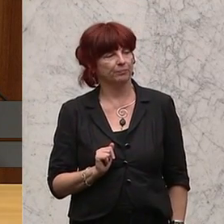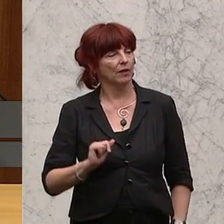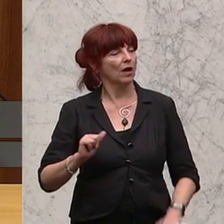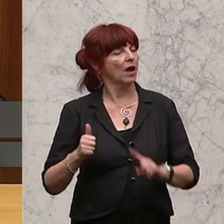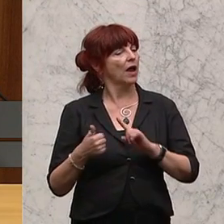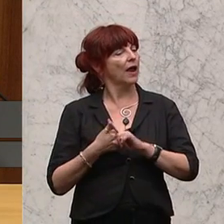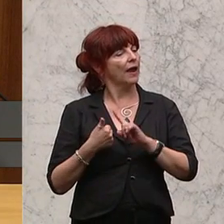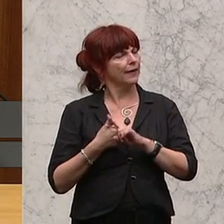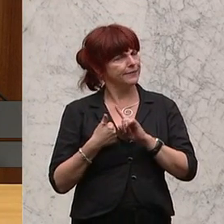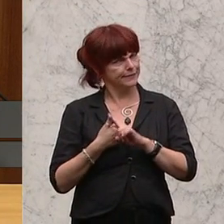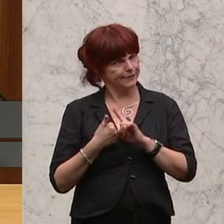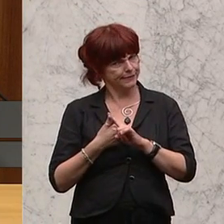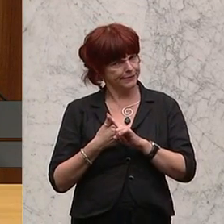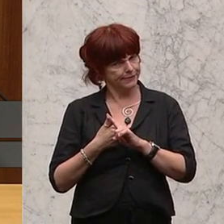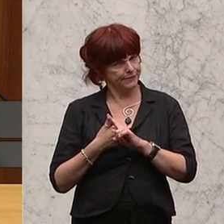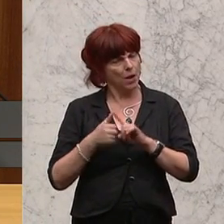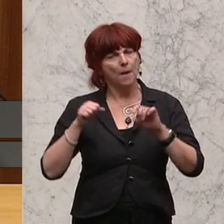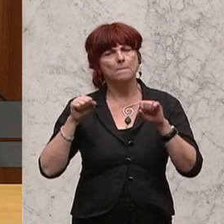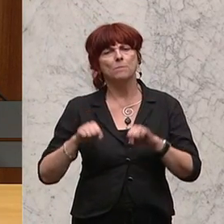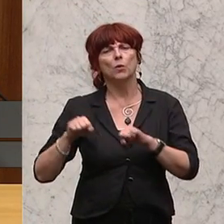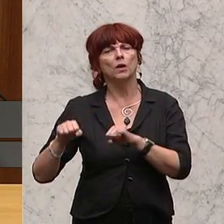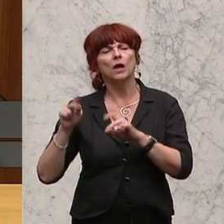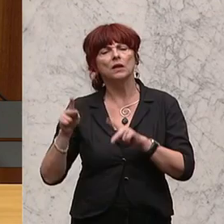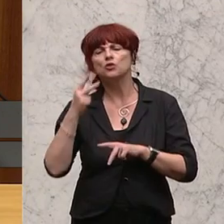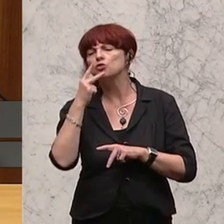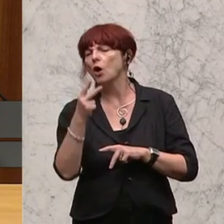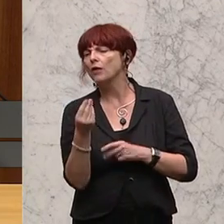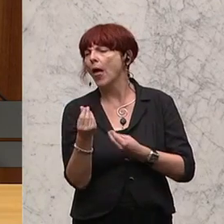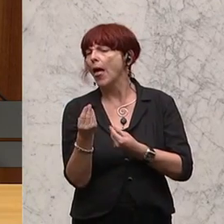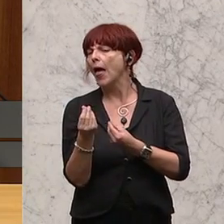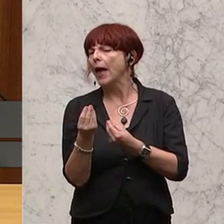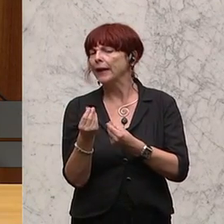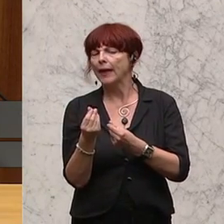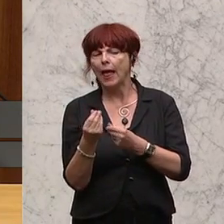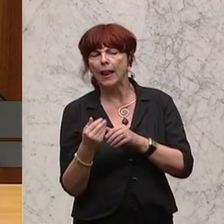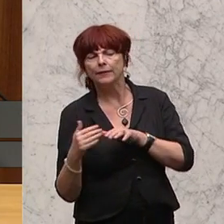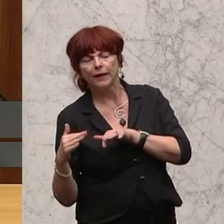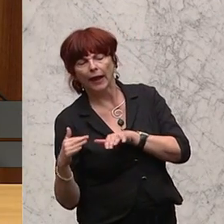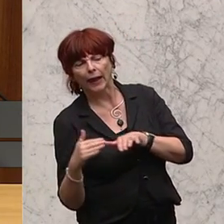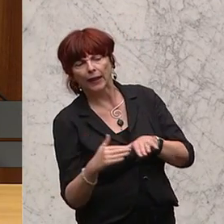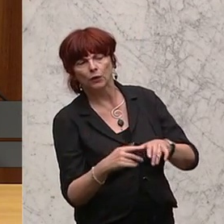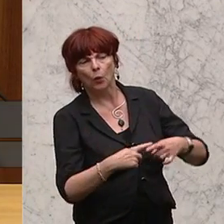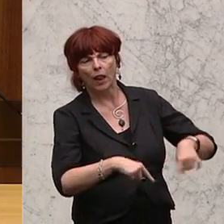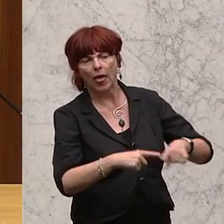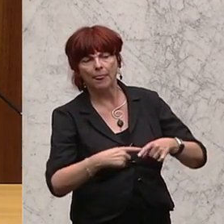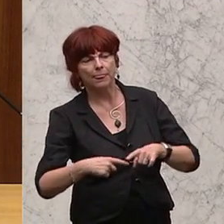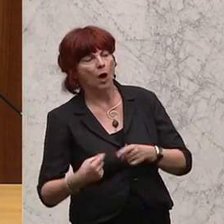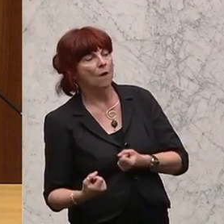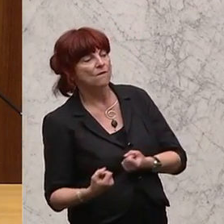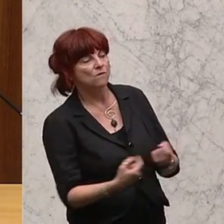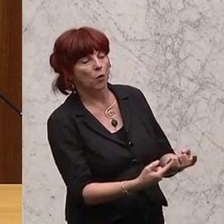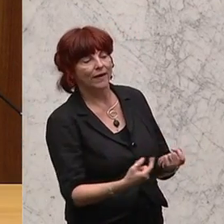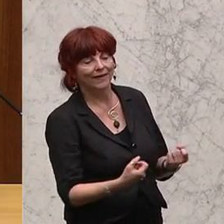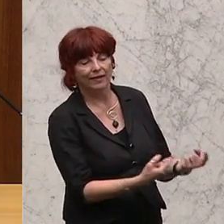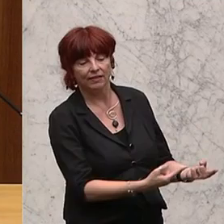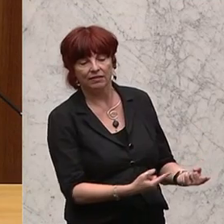die Möglichkeit zu sehen, wo denn tatsächlich das Geld hinfließt, das Richtung Länder fließt, wo die Länder Lehrer